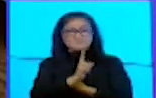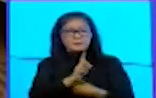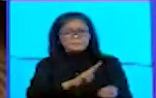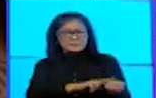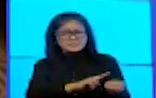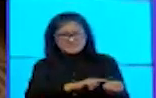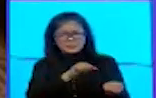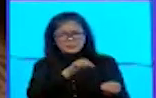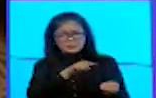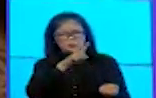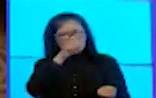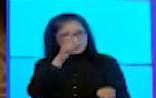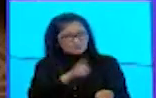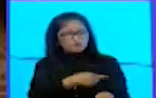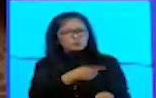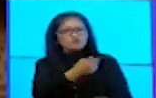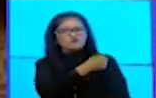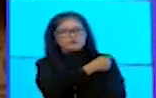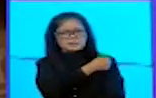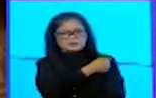perlu mendapatkan perlindungan dari virus.